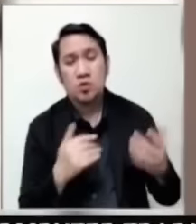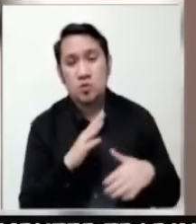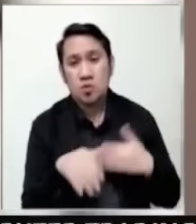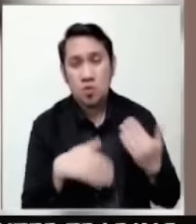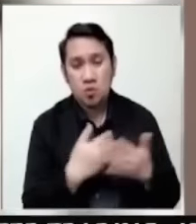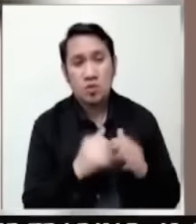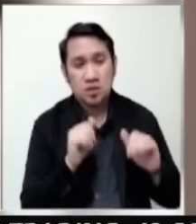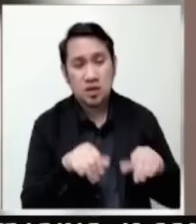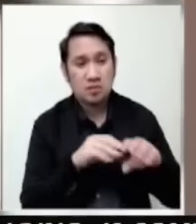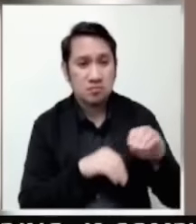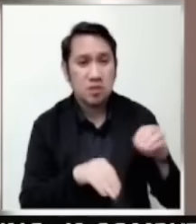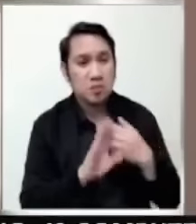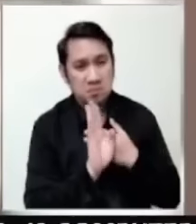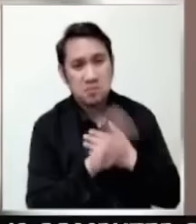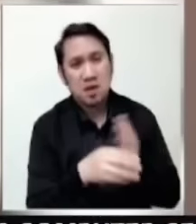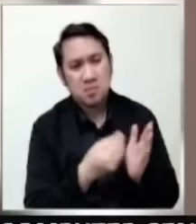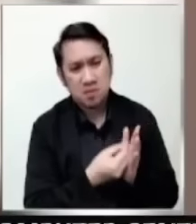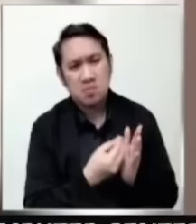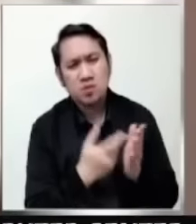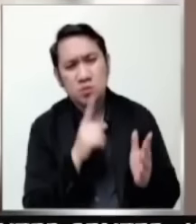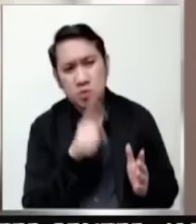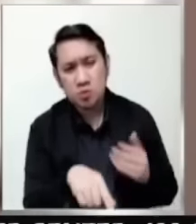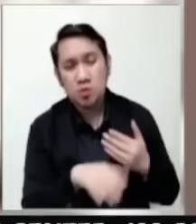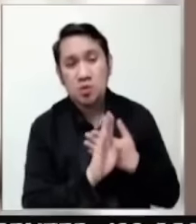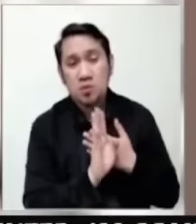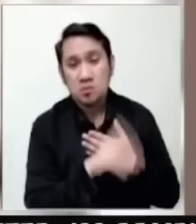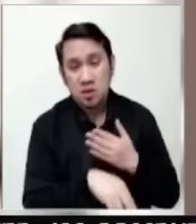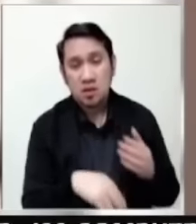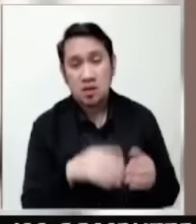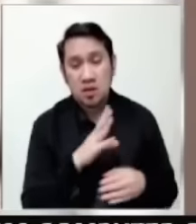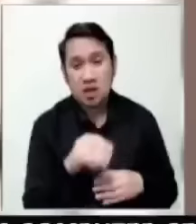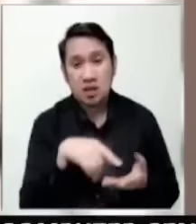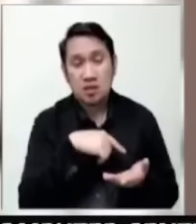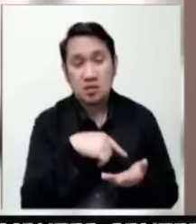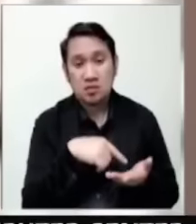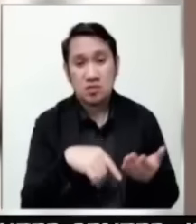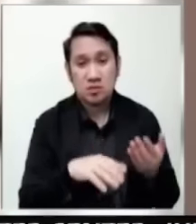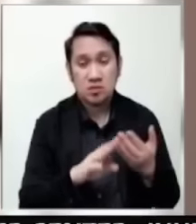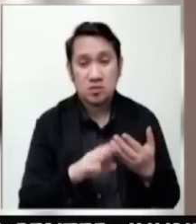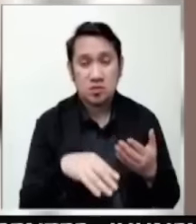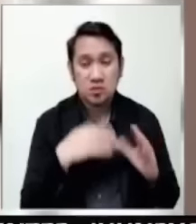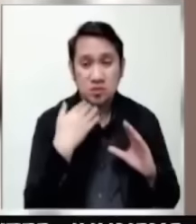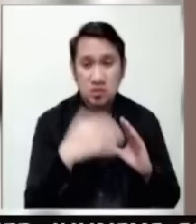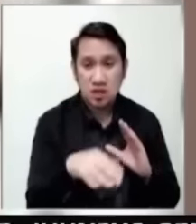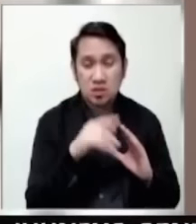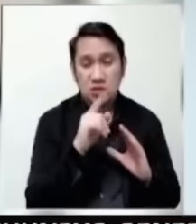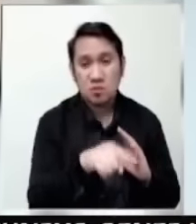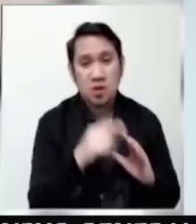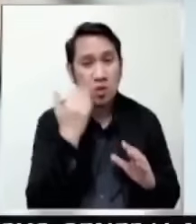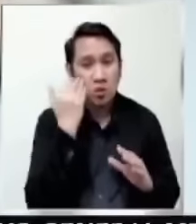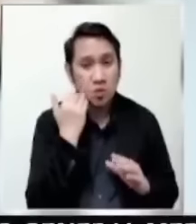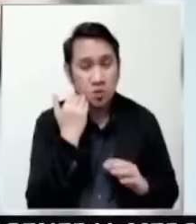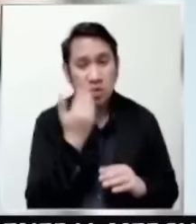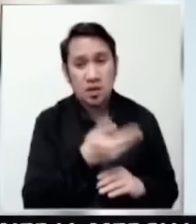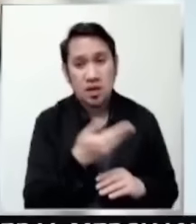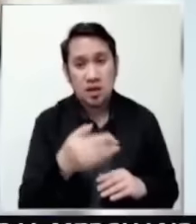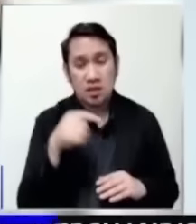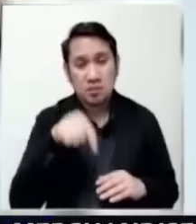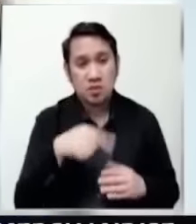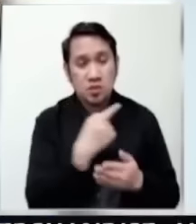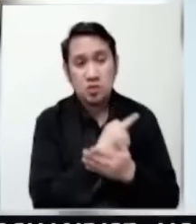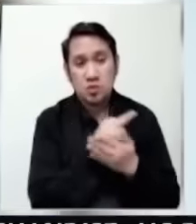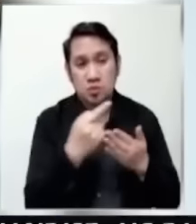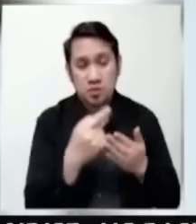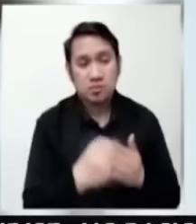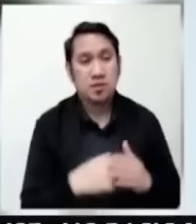dapat i-refund, ipapadala na po namin yung mga kulang namin na items ngayong week. Para sa GMA